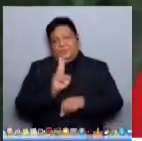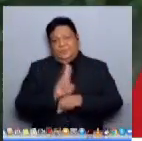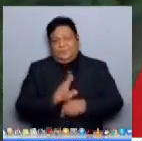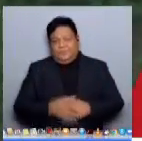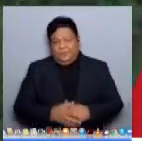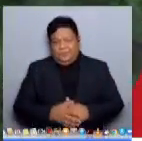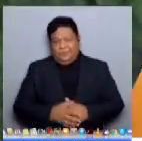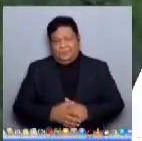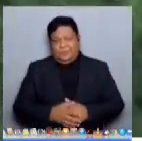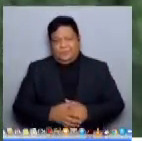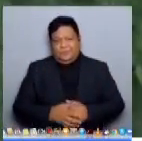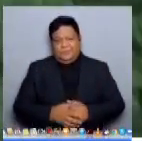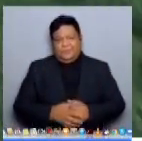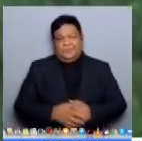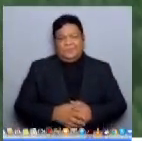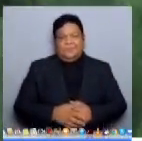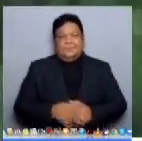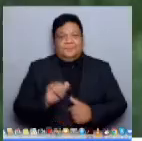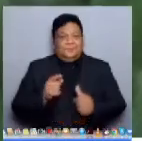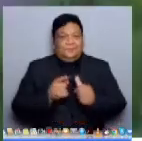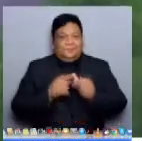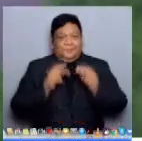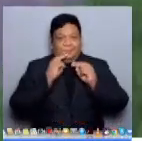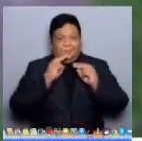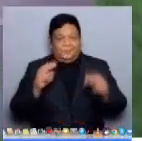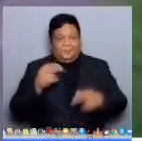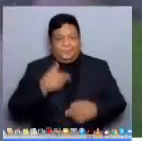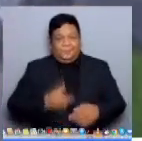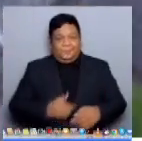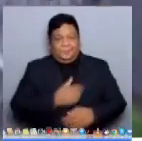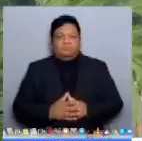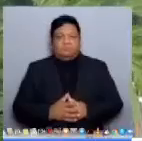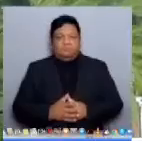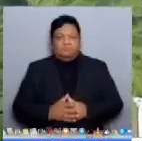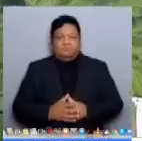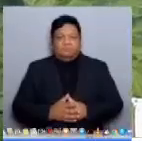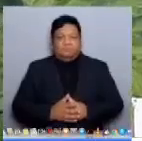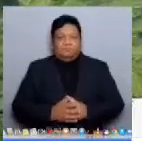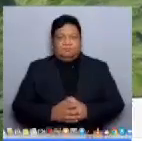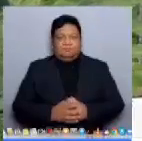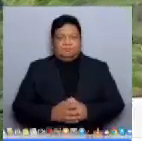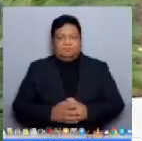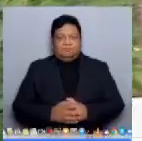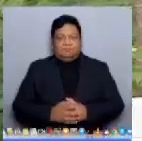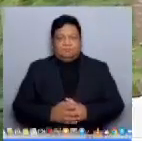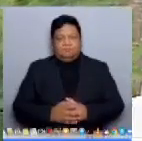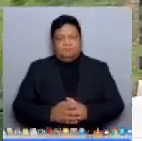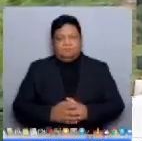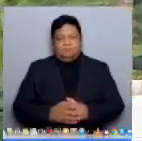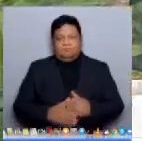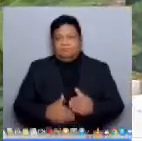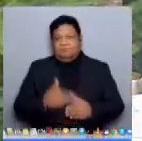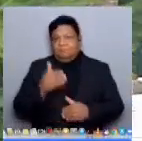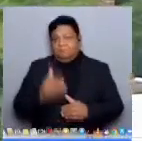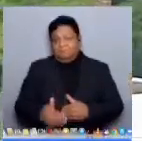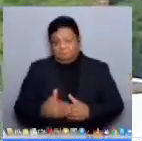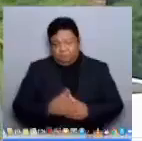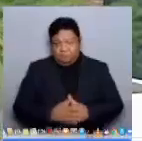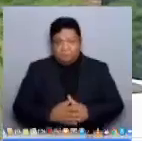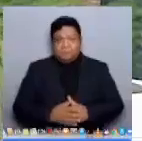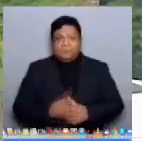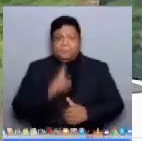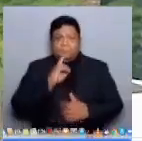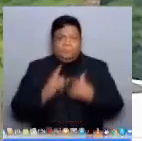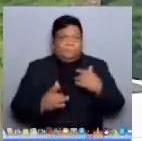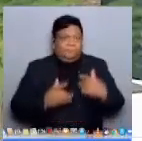Yan ang unang balita sa Lima na Fran, buong puso para sa Pilipino. Samantala, hindi na napigilan excitement ng mga nag-aabang sa